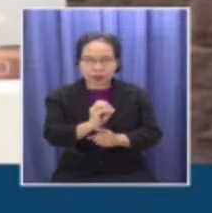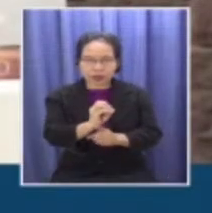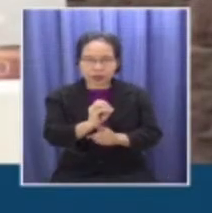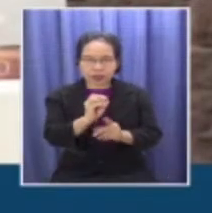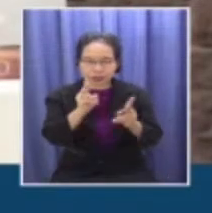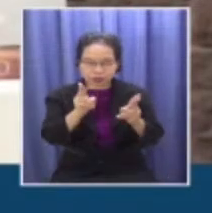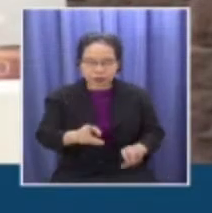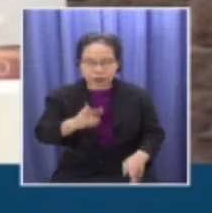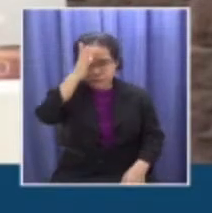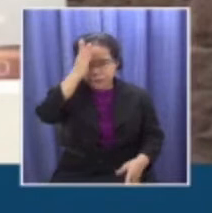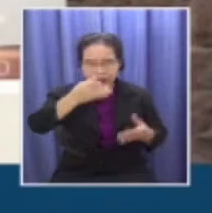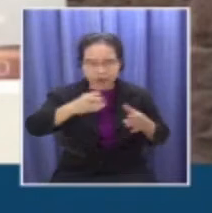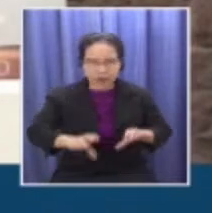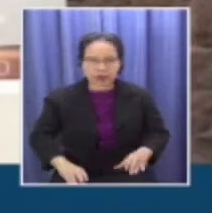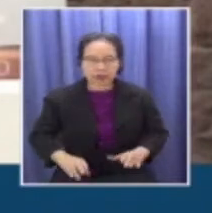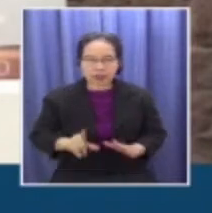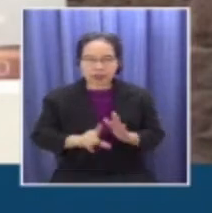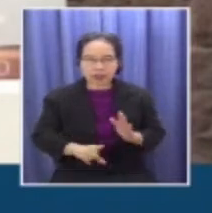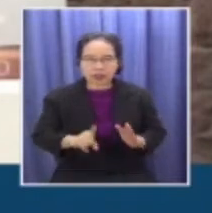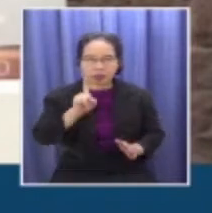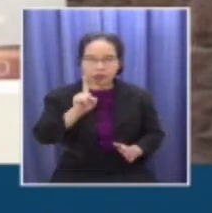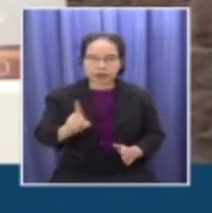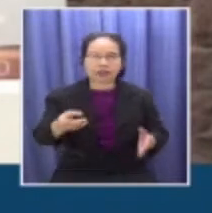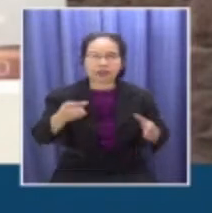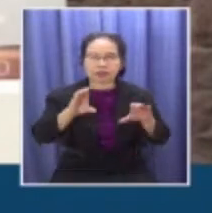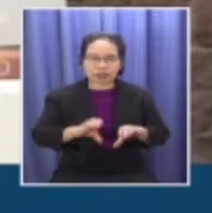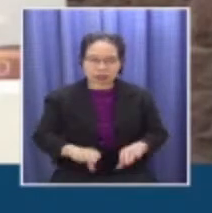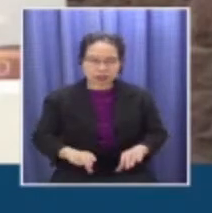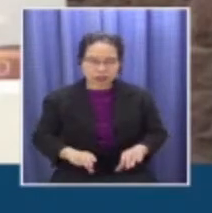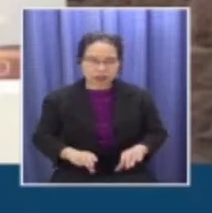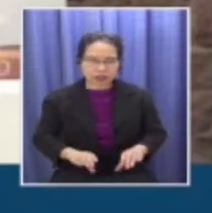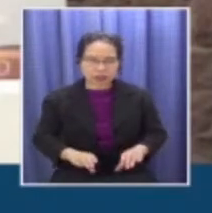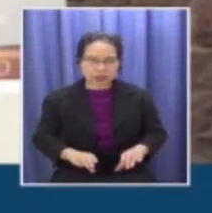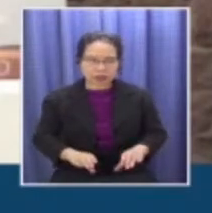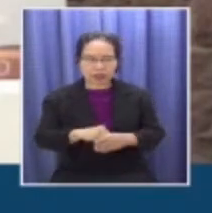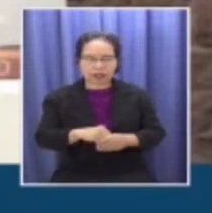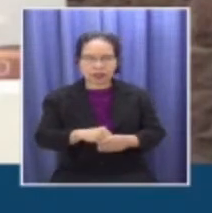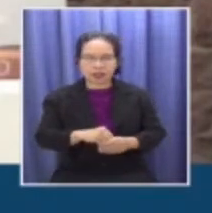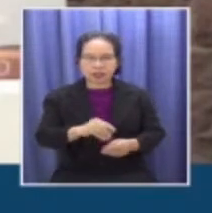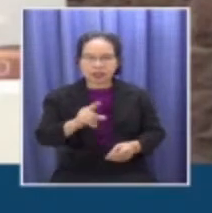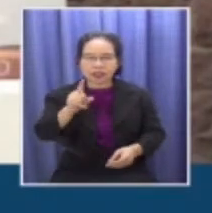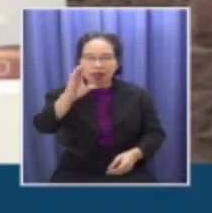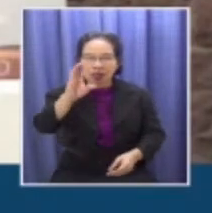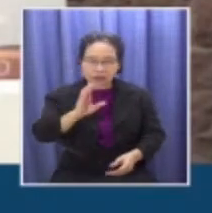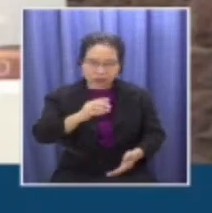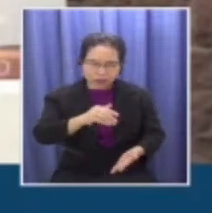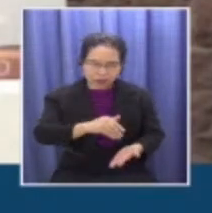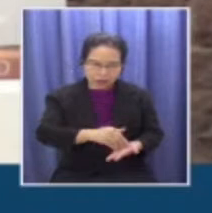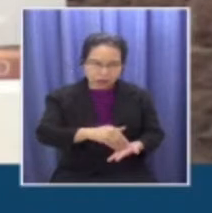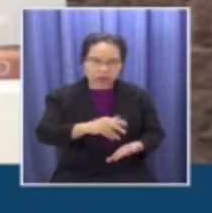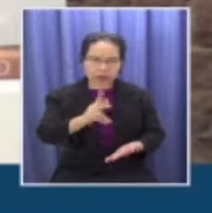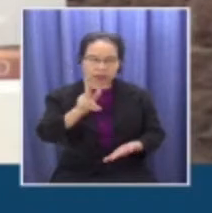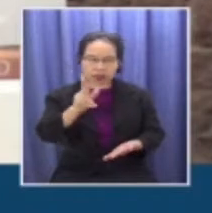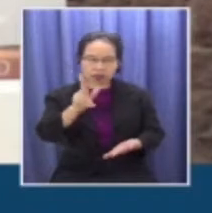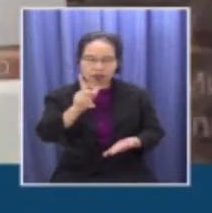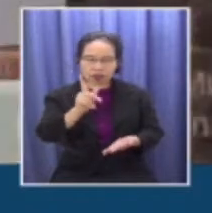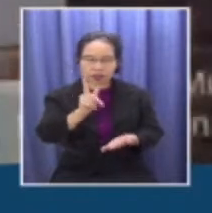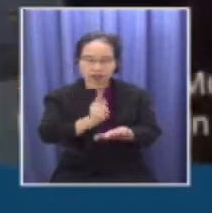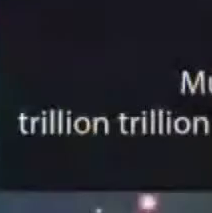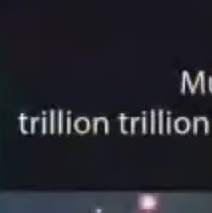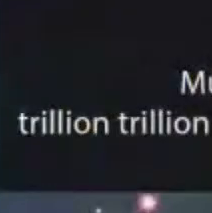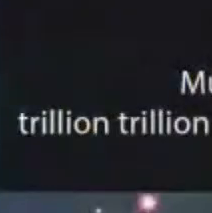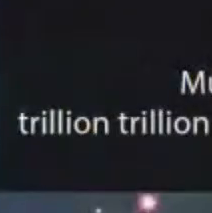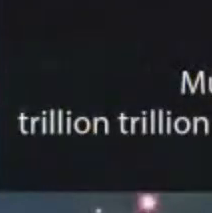ye bro onipa da sani adwene so se akwanya no ba komponi ho odi